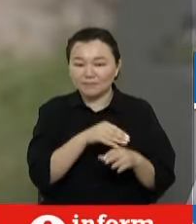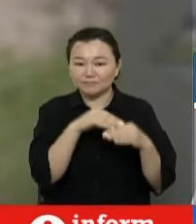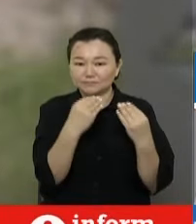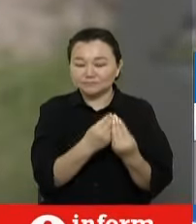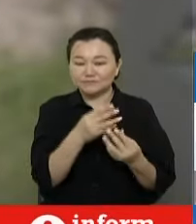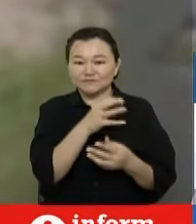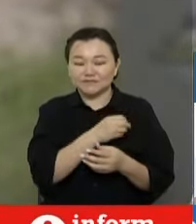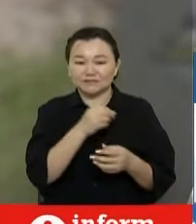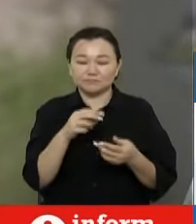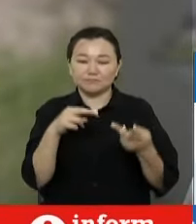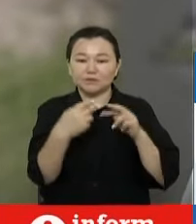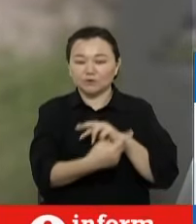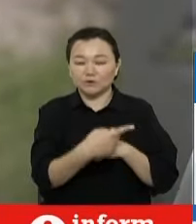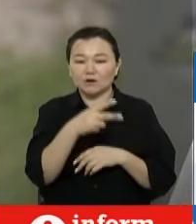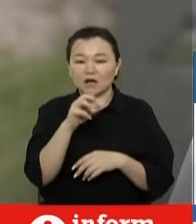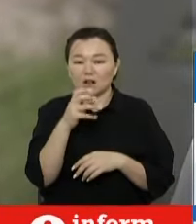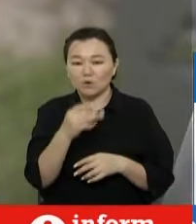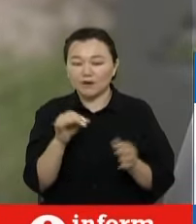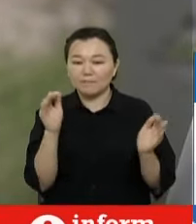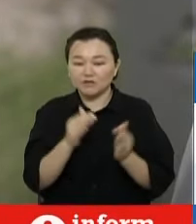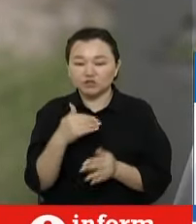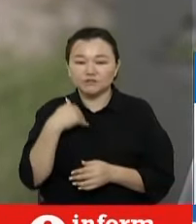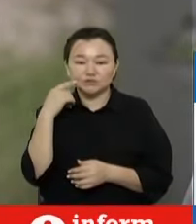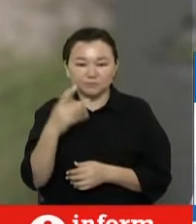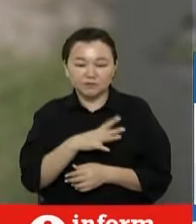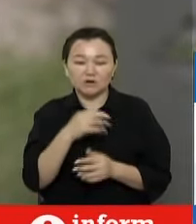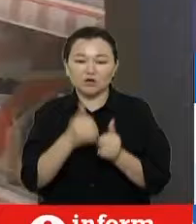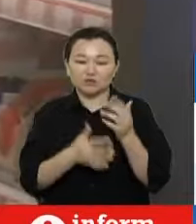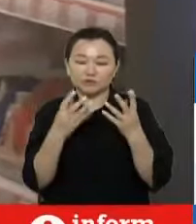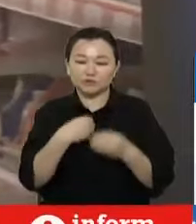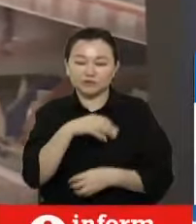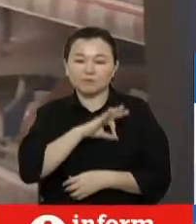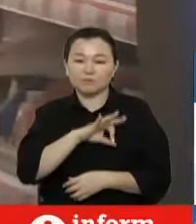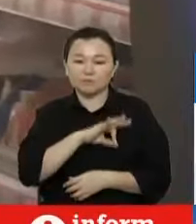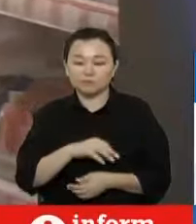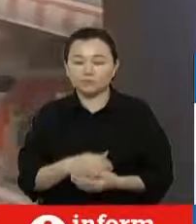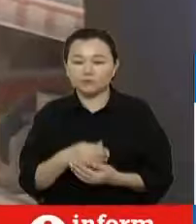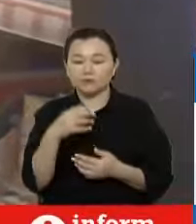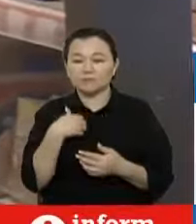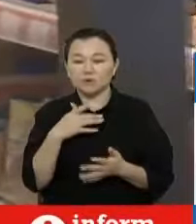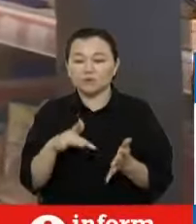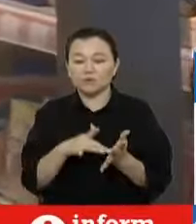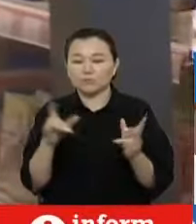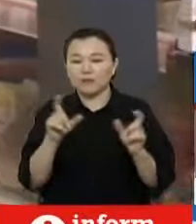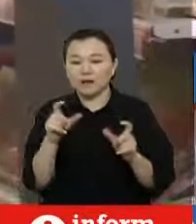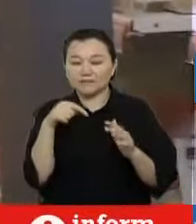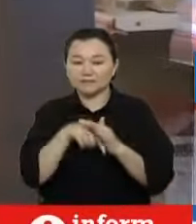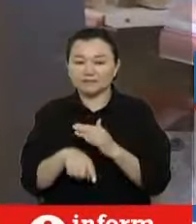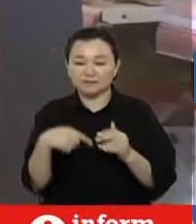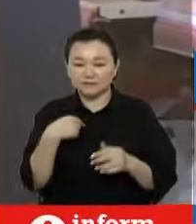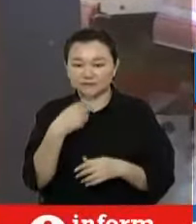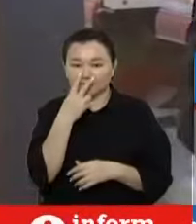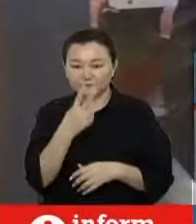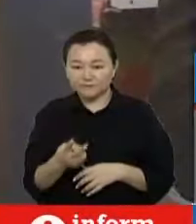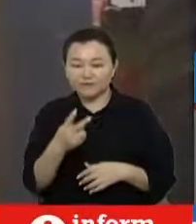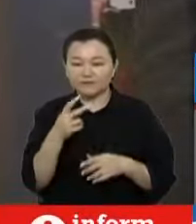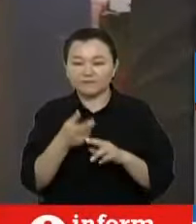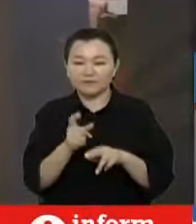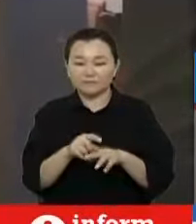наннан қарағанда калориясы аз деп естідік. Сол үшін менде де күнделікті қолданамын. Біз қаладағы дүкендердің біріндеміз. Көріп тұрғандарыңыздай,